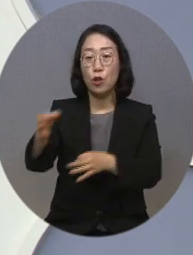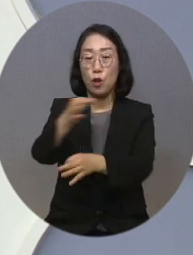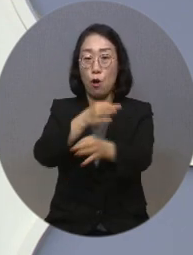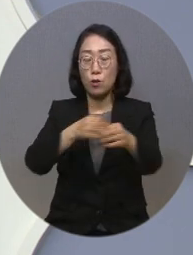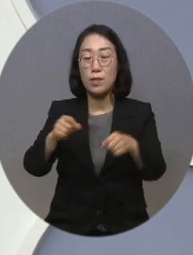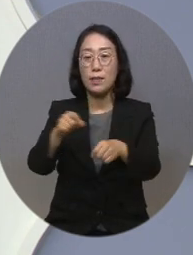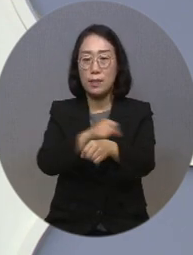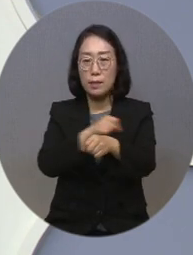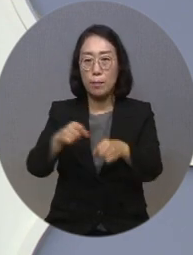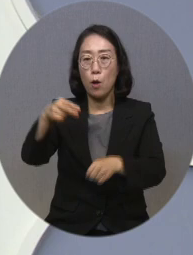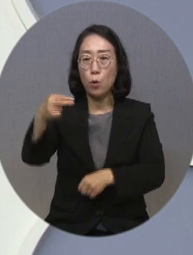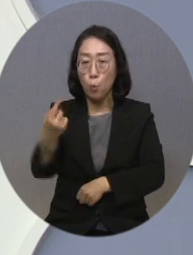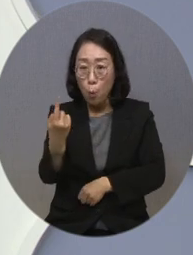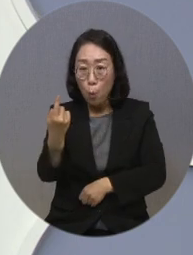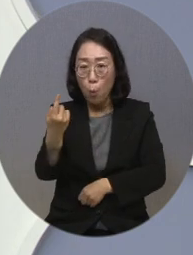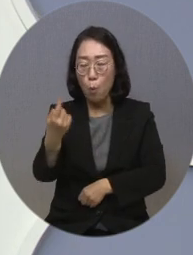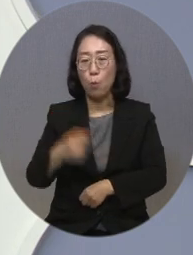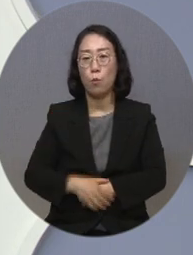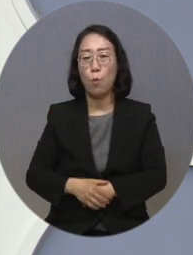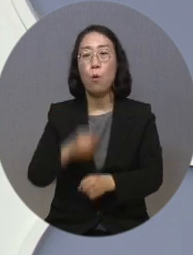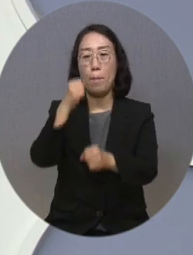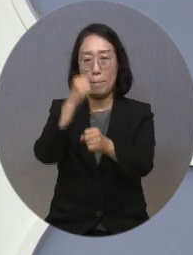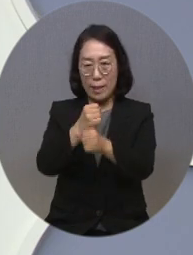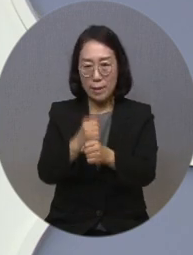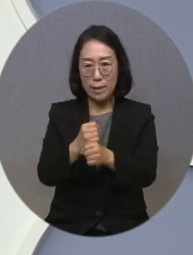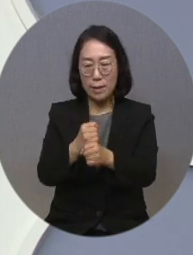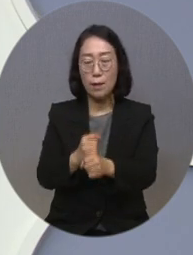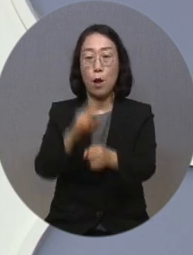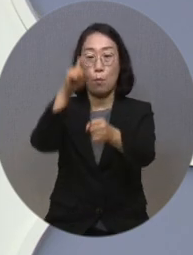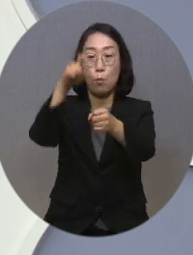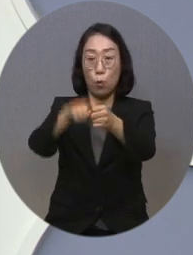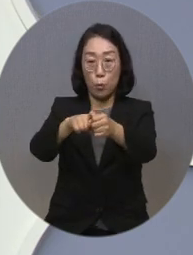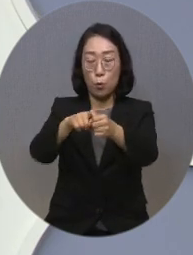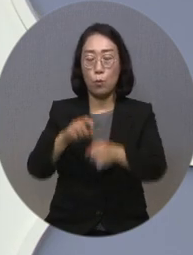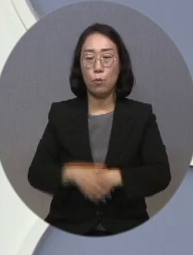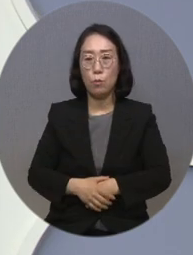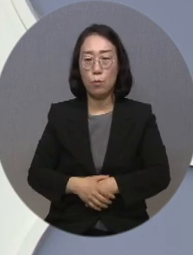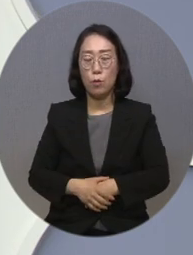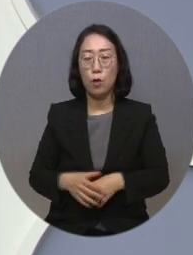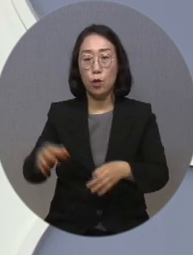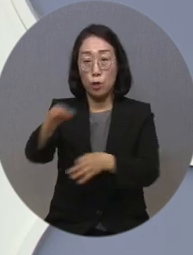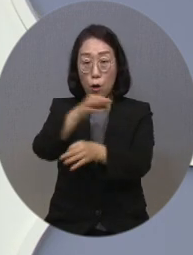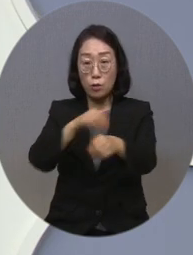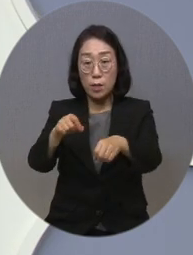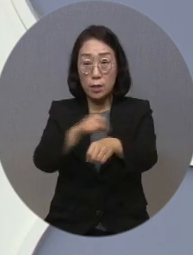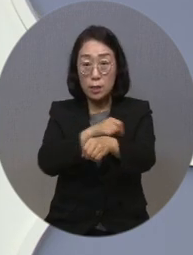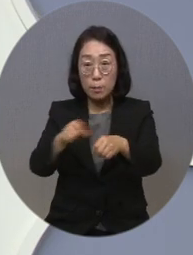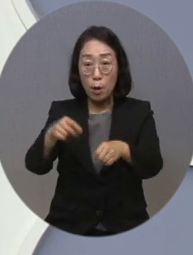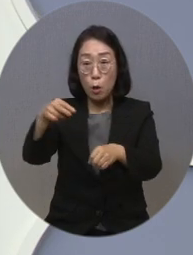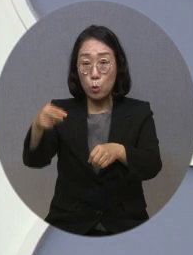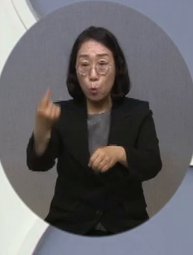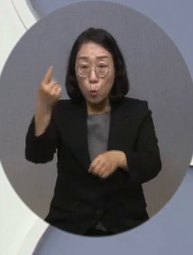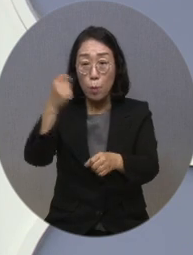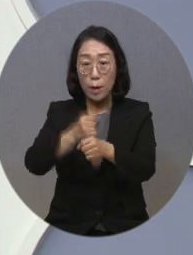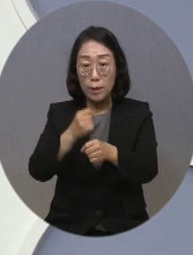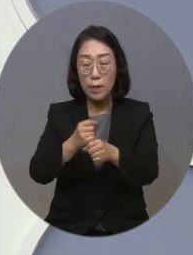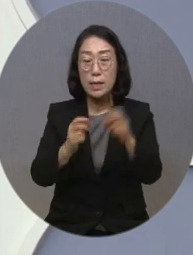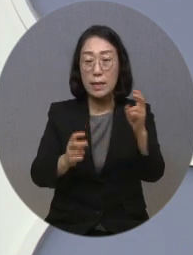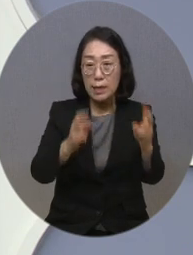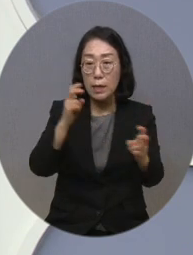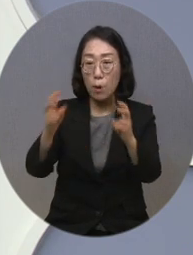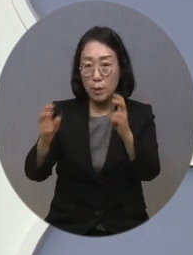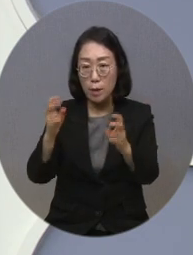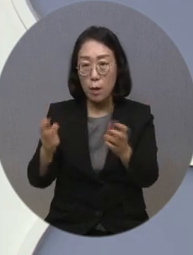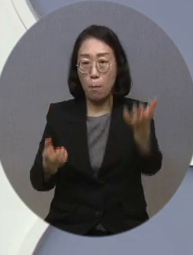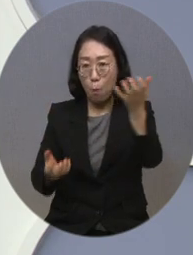슬로건을 내걸었습니다. 근데 경제특별도라는 게 뭐냐면 좋은 기업들을 유치해서 그 기업들의 자유로운